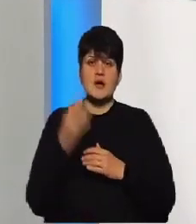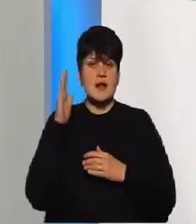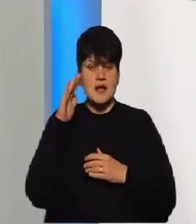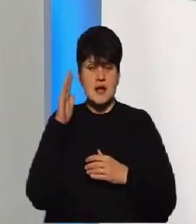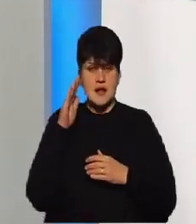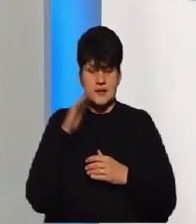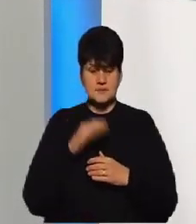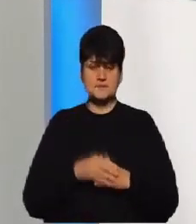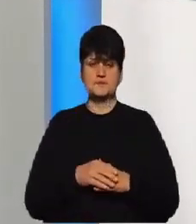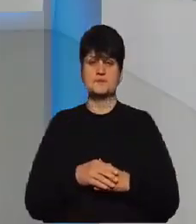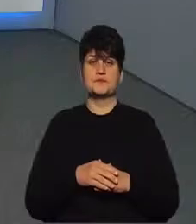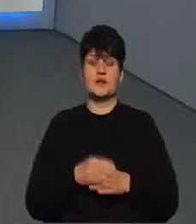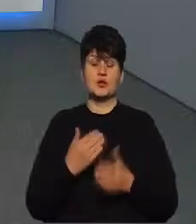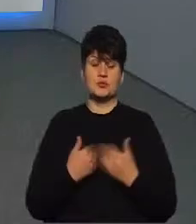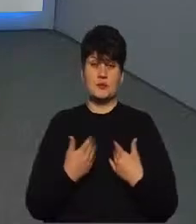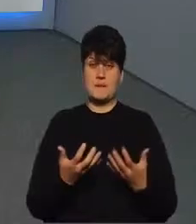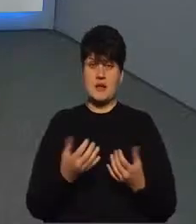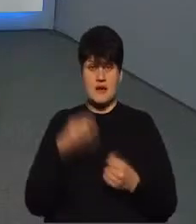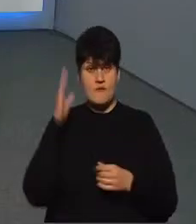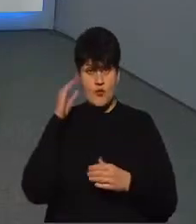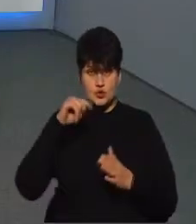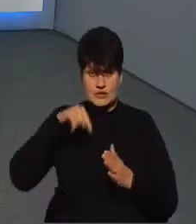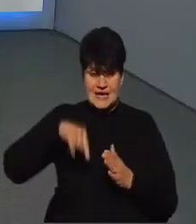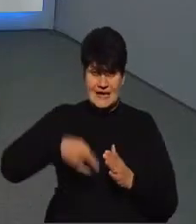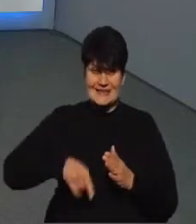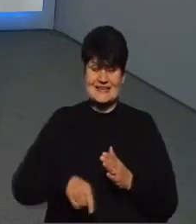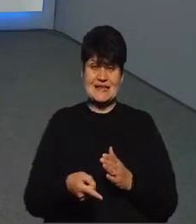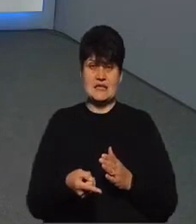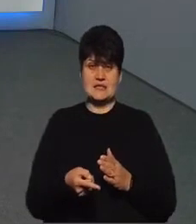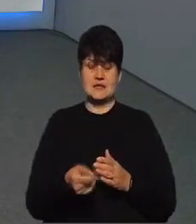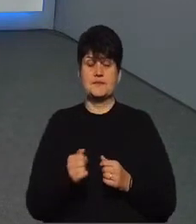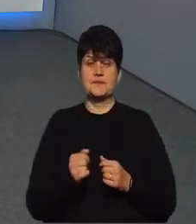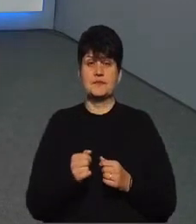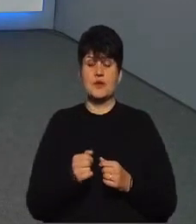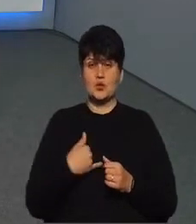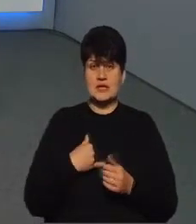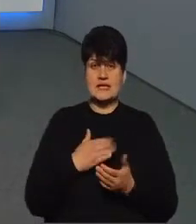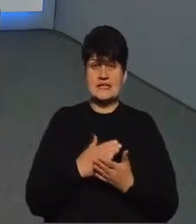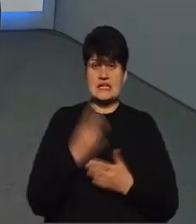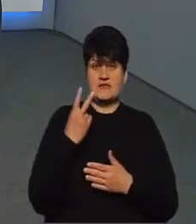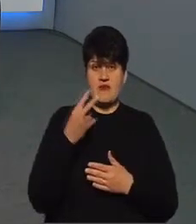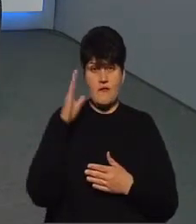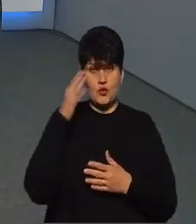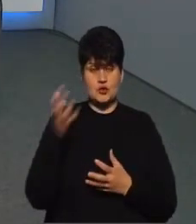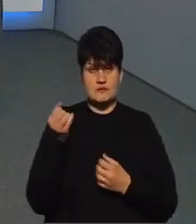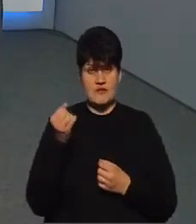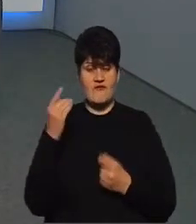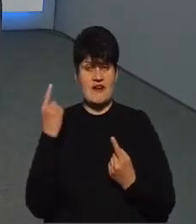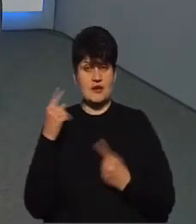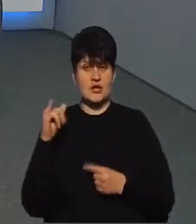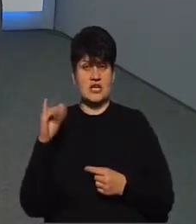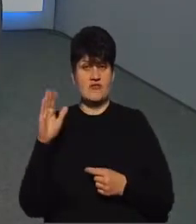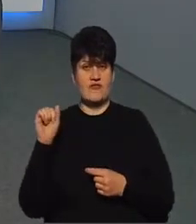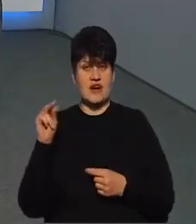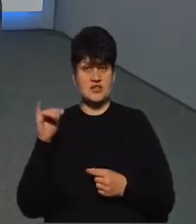підземні джерела. Тобто ми беремо воду з артезіанських джерел. У нас є два водозабори, один верхній Івачівський, там